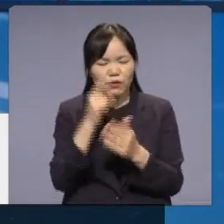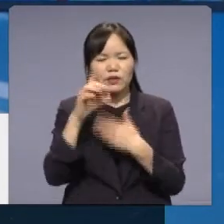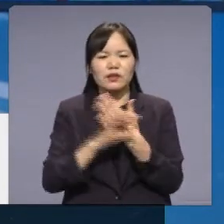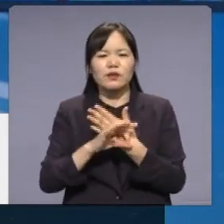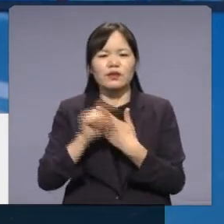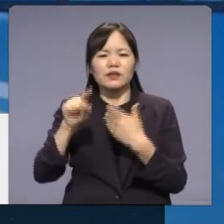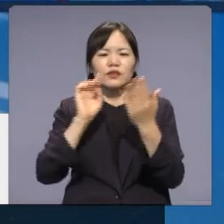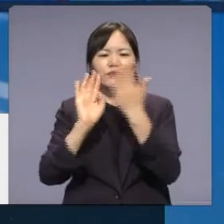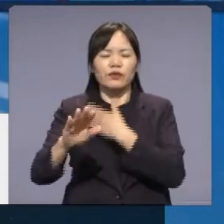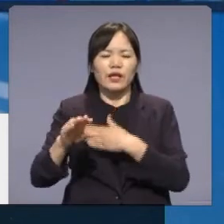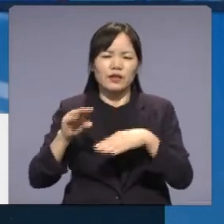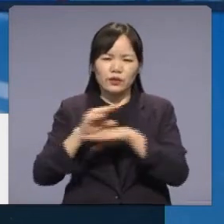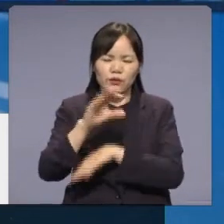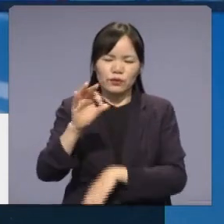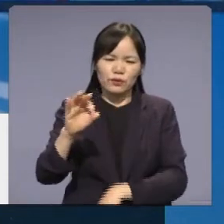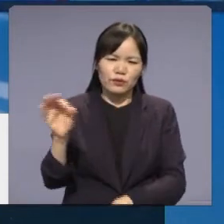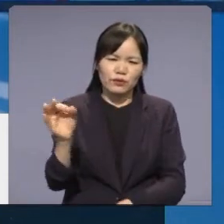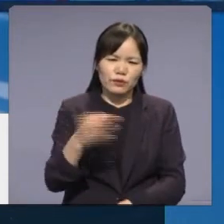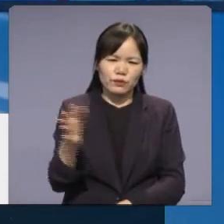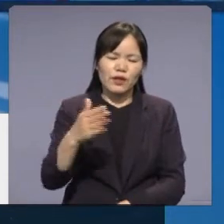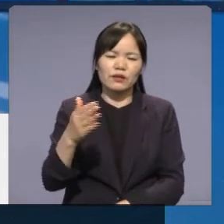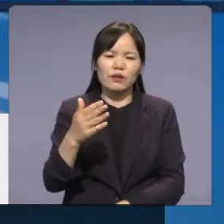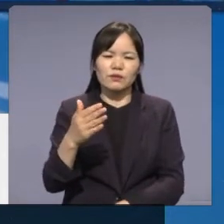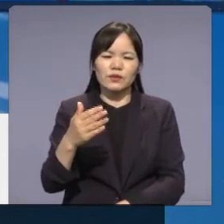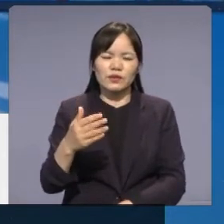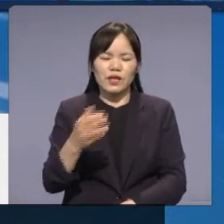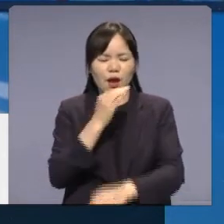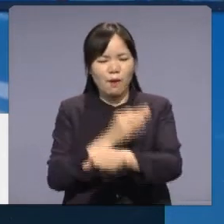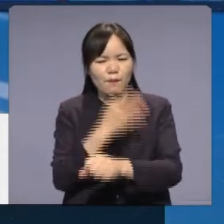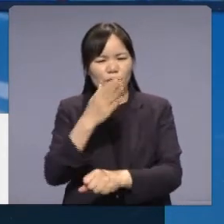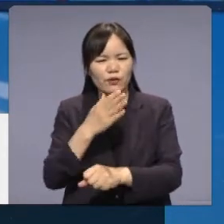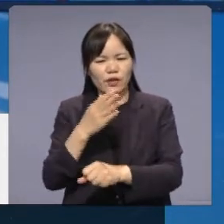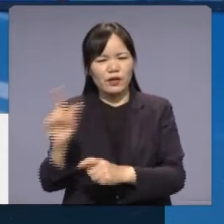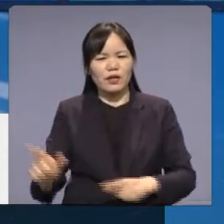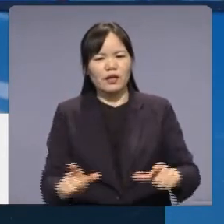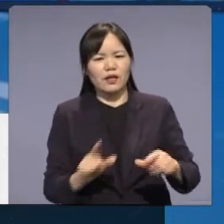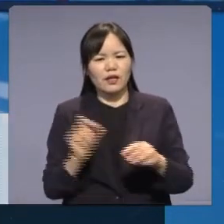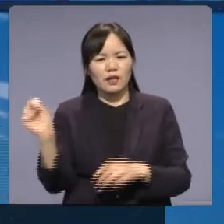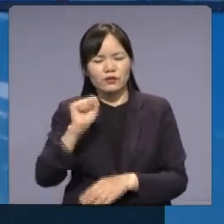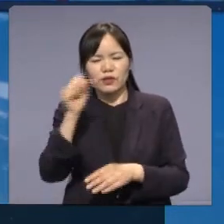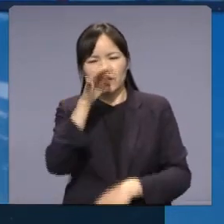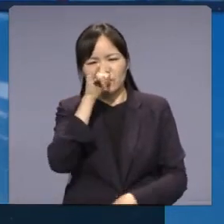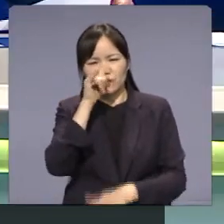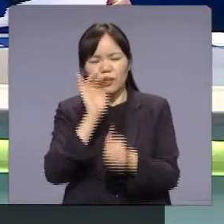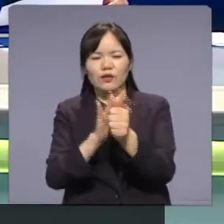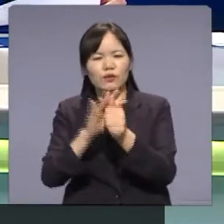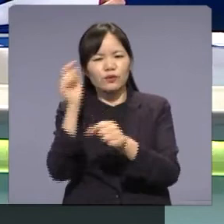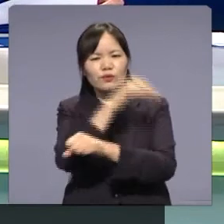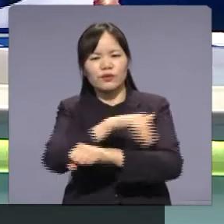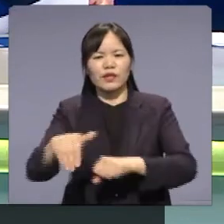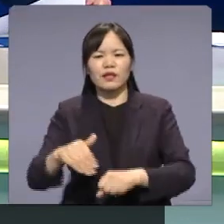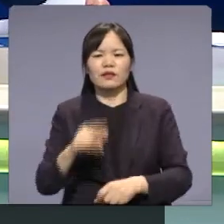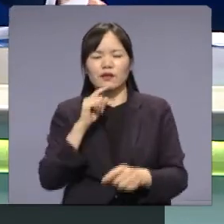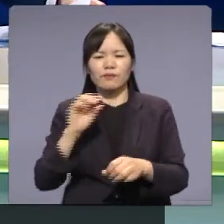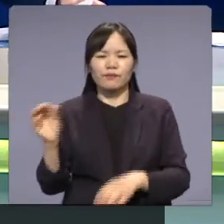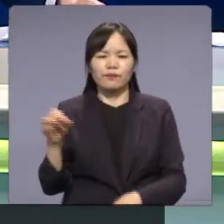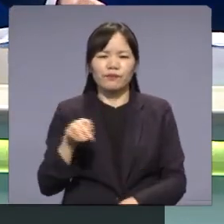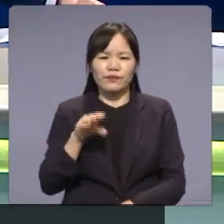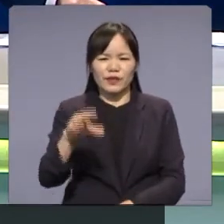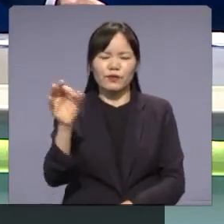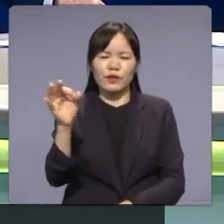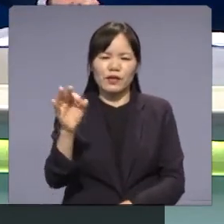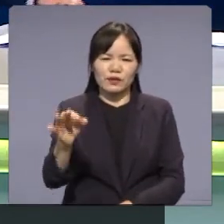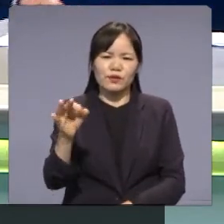정말 통행료가 없이 주민들이 편하게 갈 수 있도록 그렇게 좀 해야 될 계획입니다. 네, 알겠습니다. 방금 말씀 통행료 부분에 대한